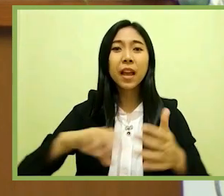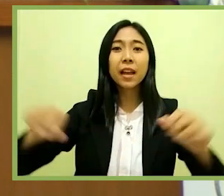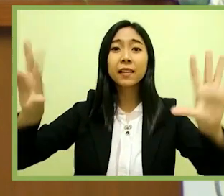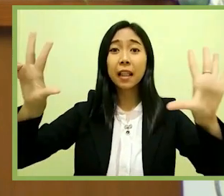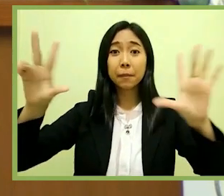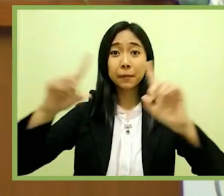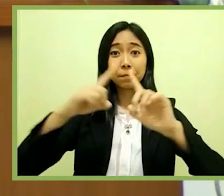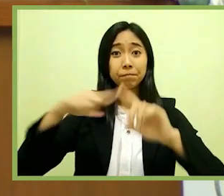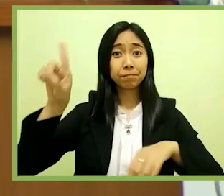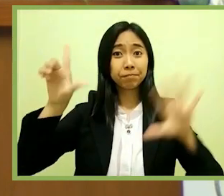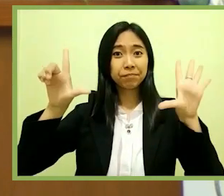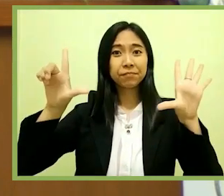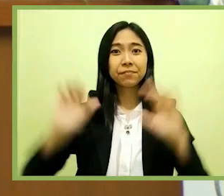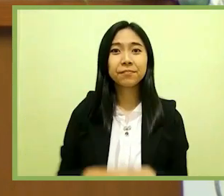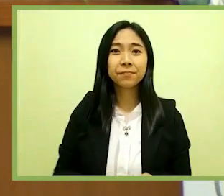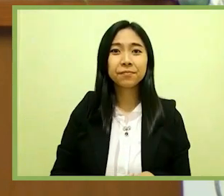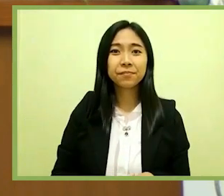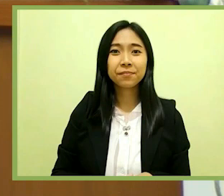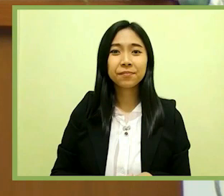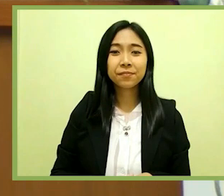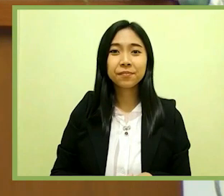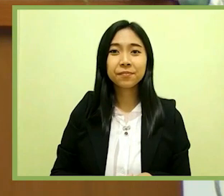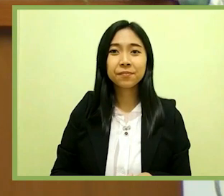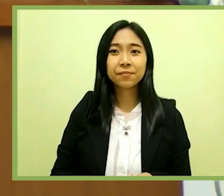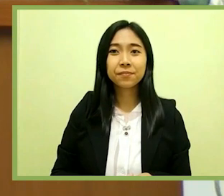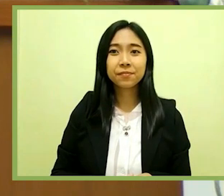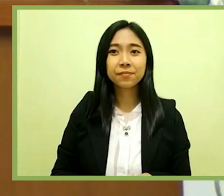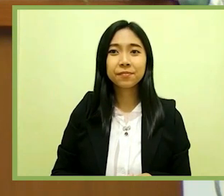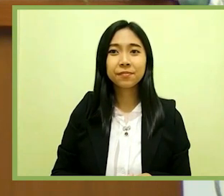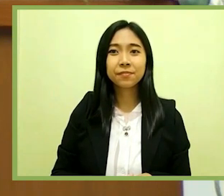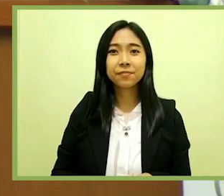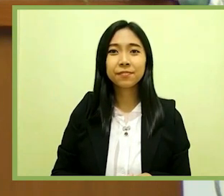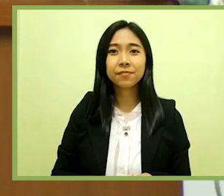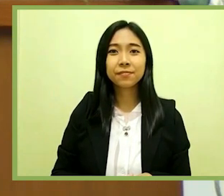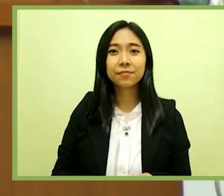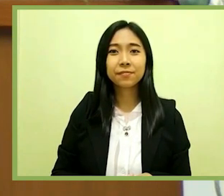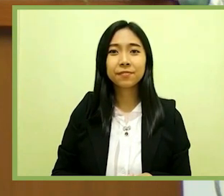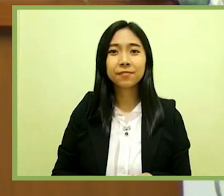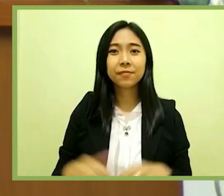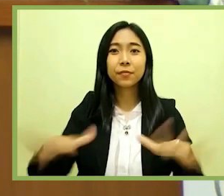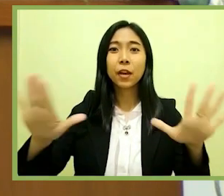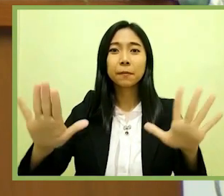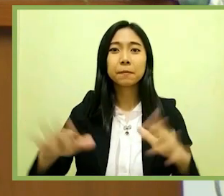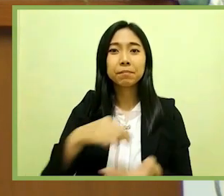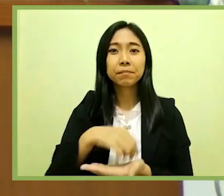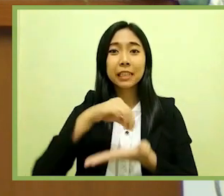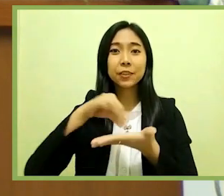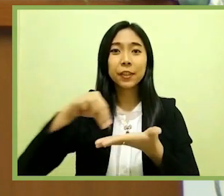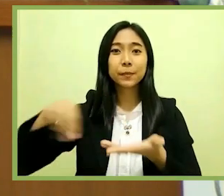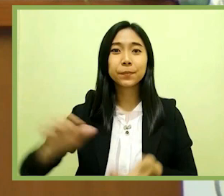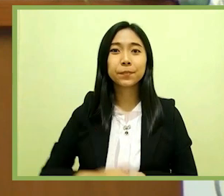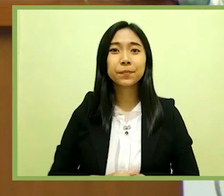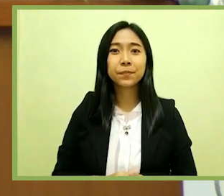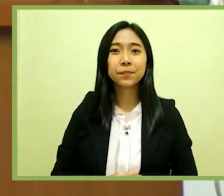sampai 17. Demikian tertulis.